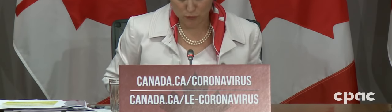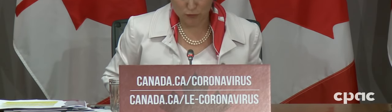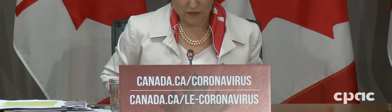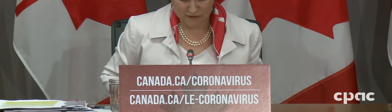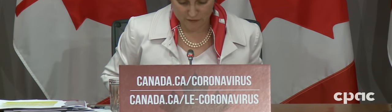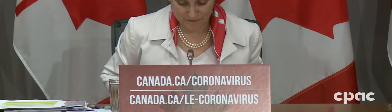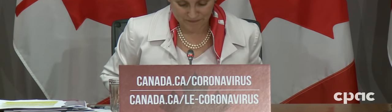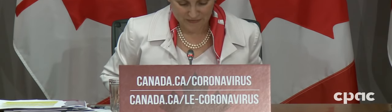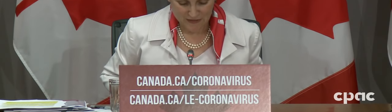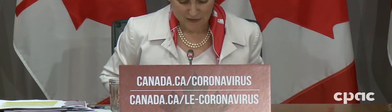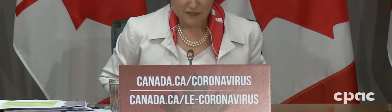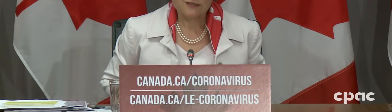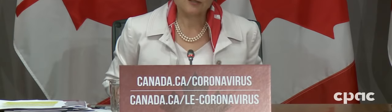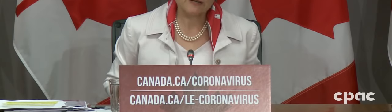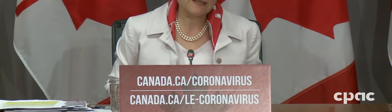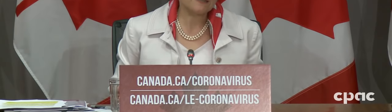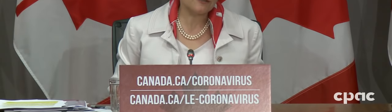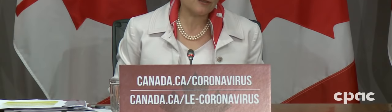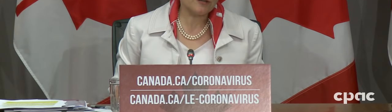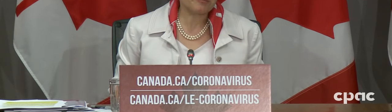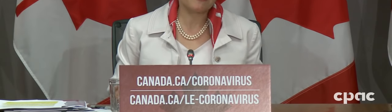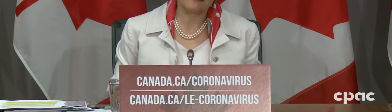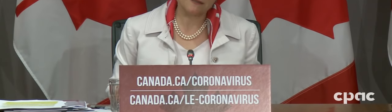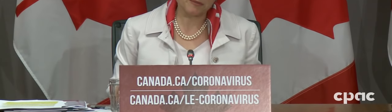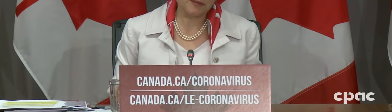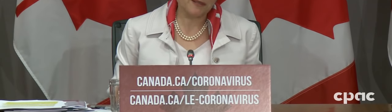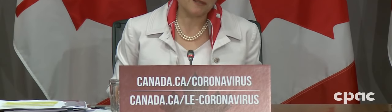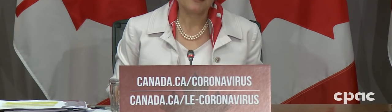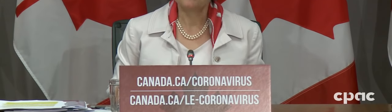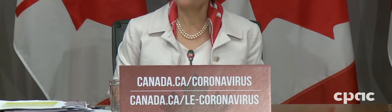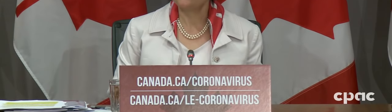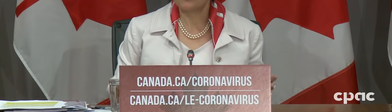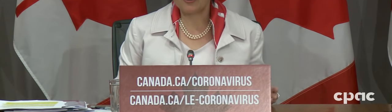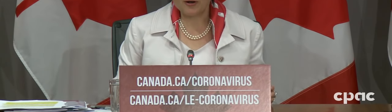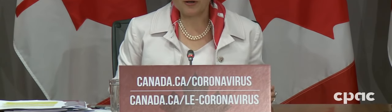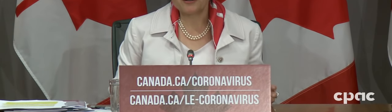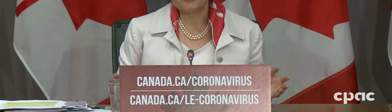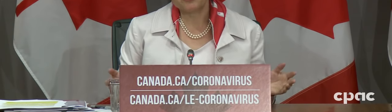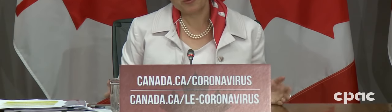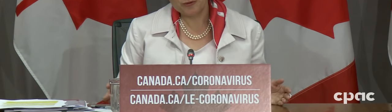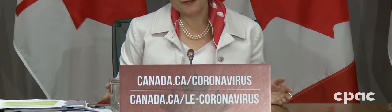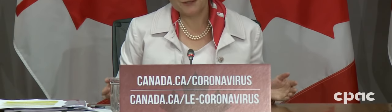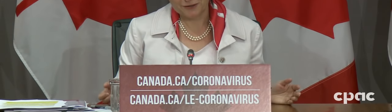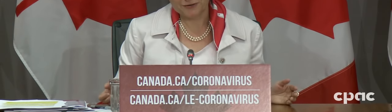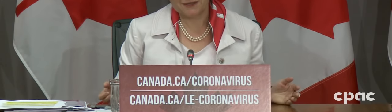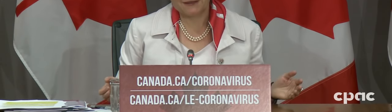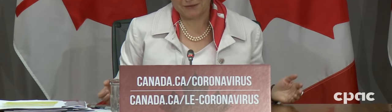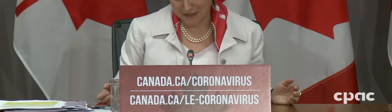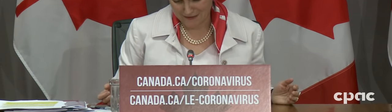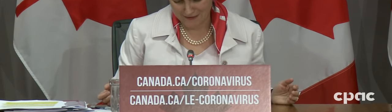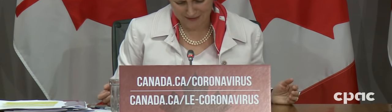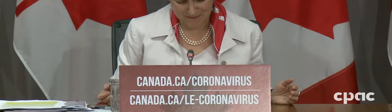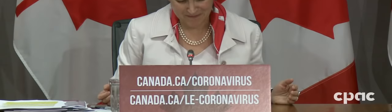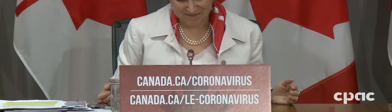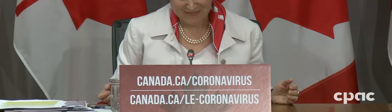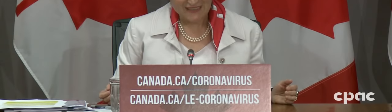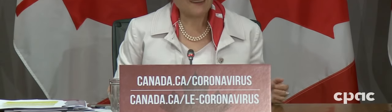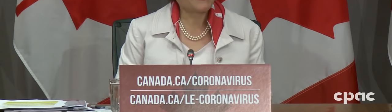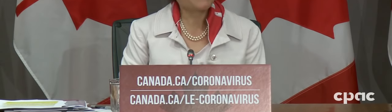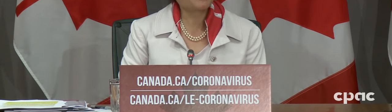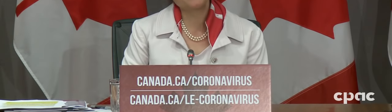ce beau cadeau. So I'd like to start by saying something to all the poor children of Canada.